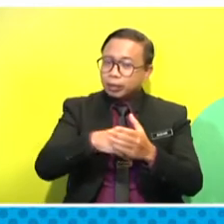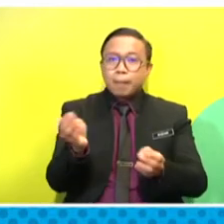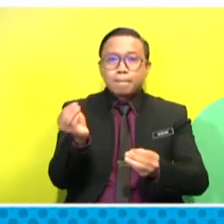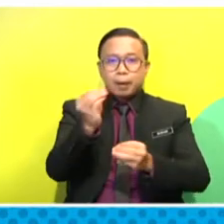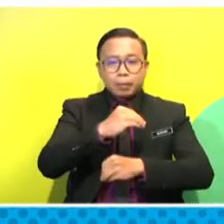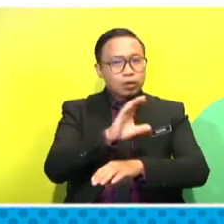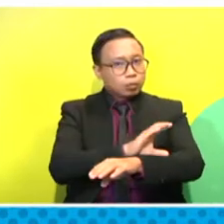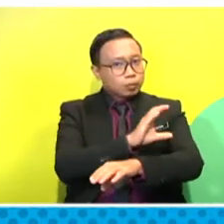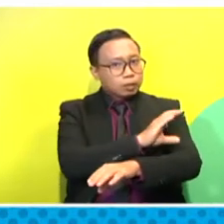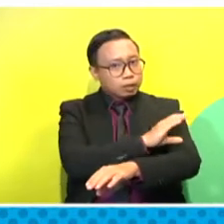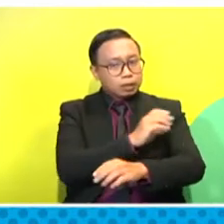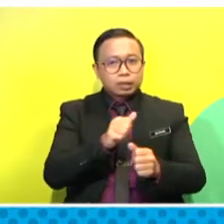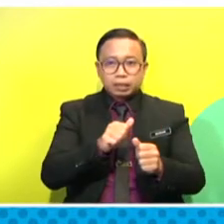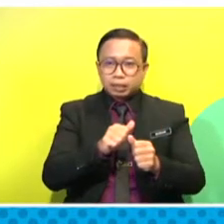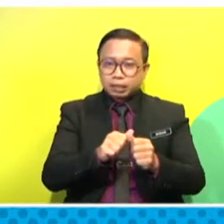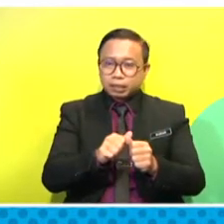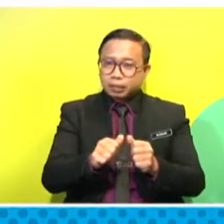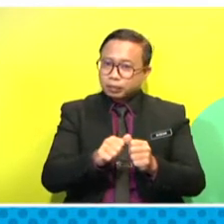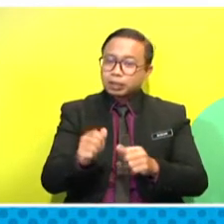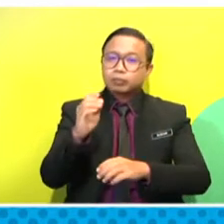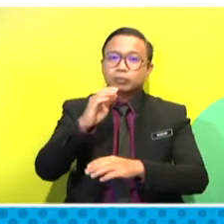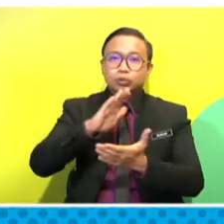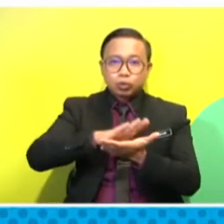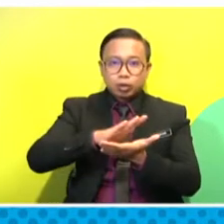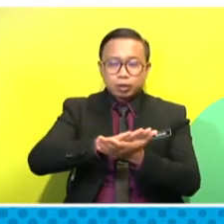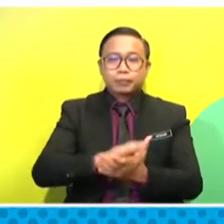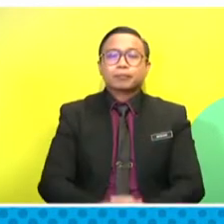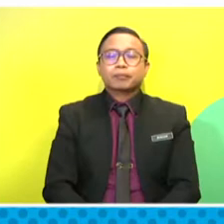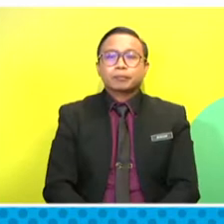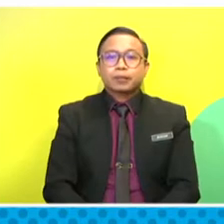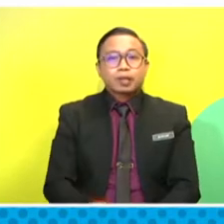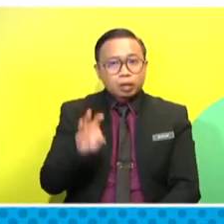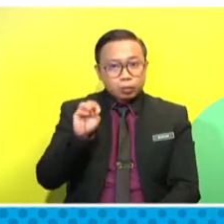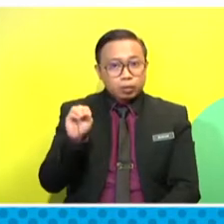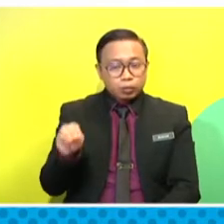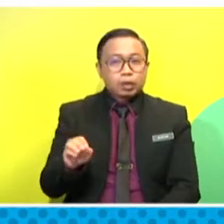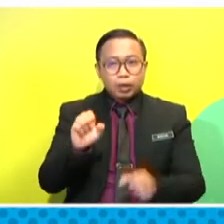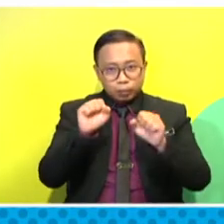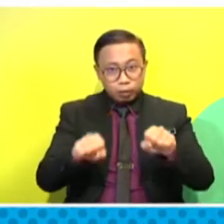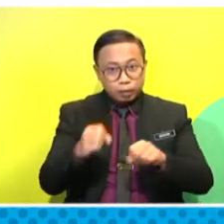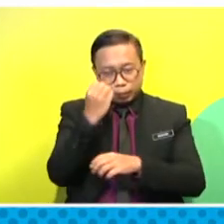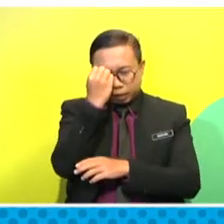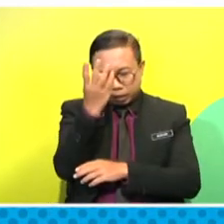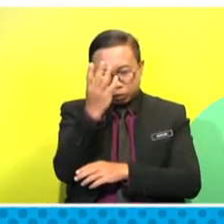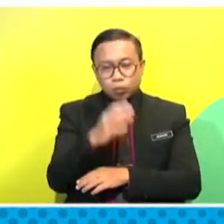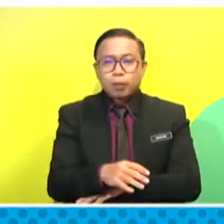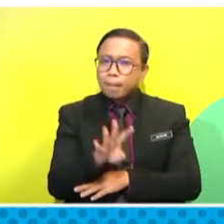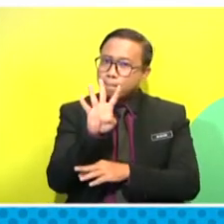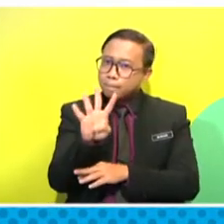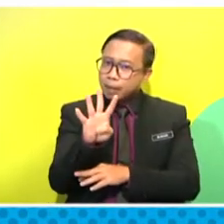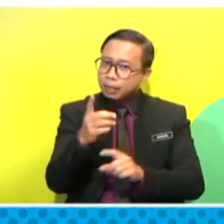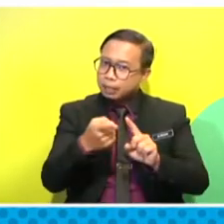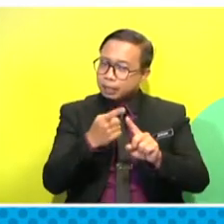di setiap sekolah. Baik. Yang kedua, murid dapat menyatakan sekurang-kurangnya 4 daripada